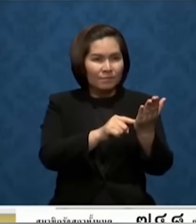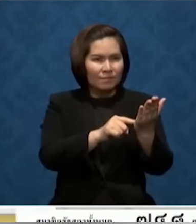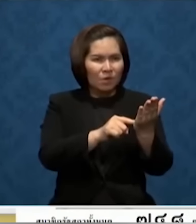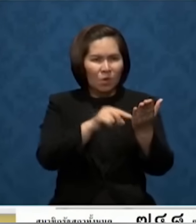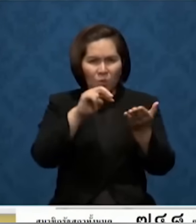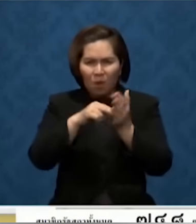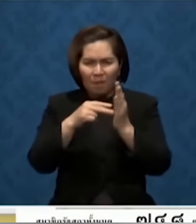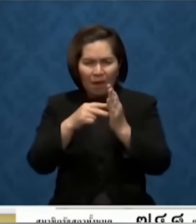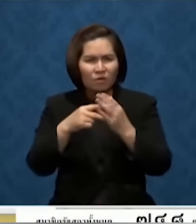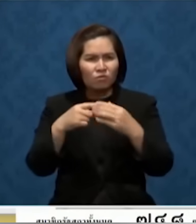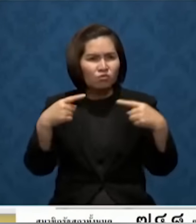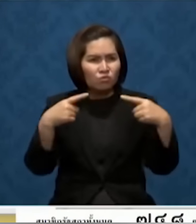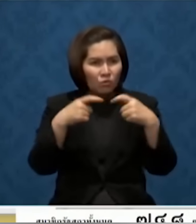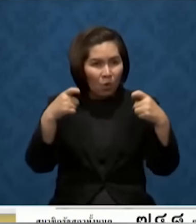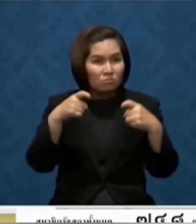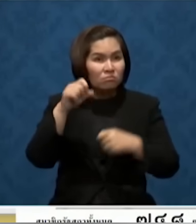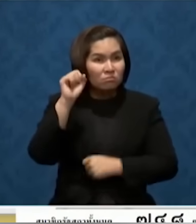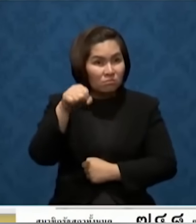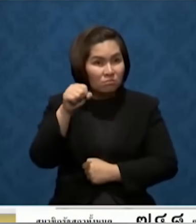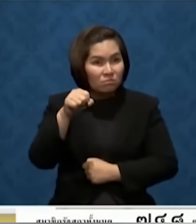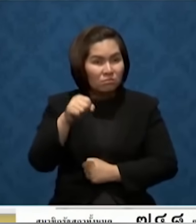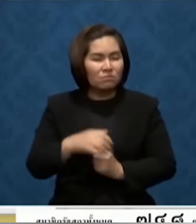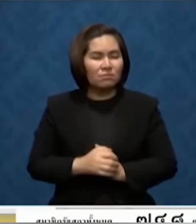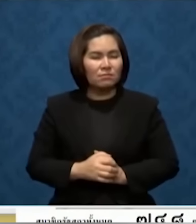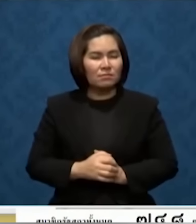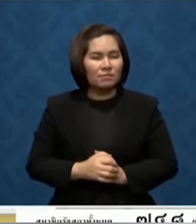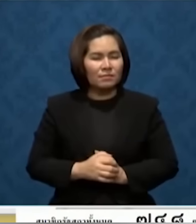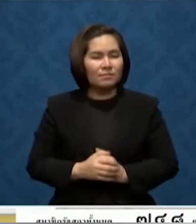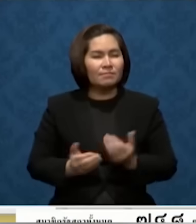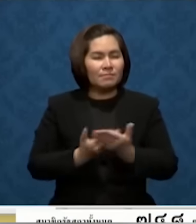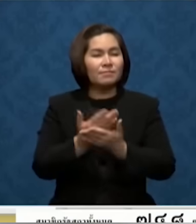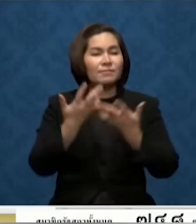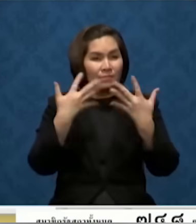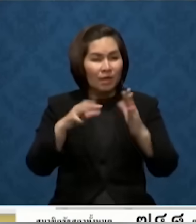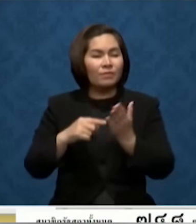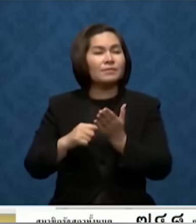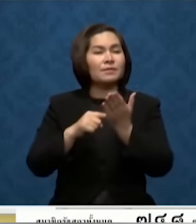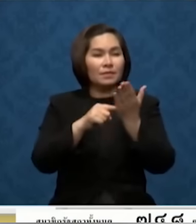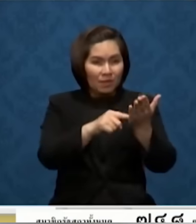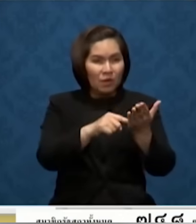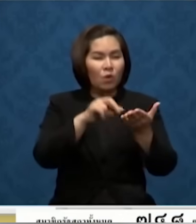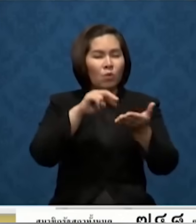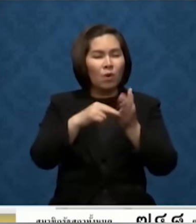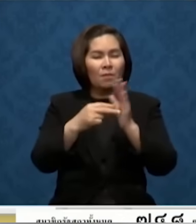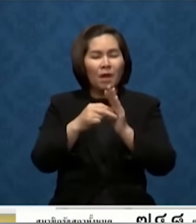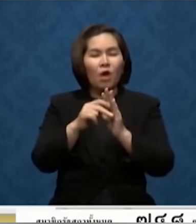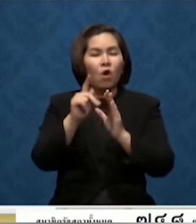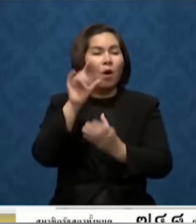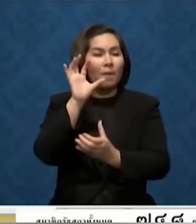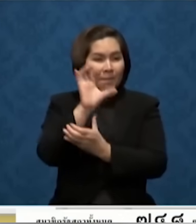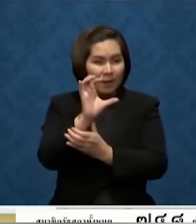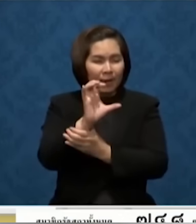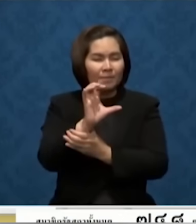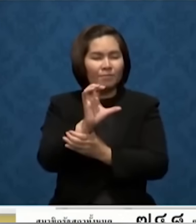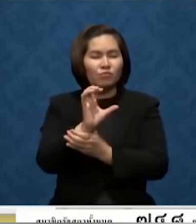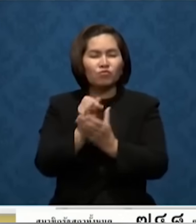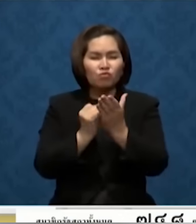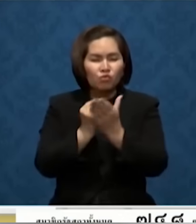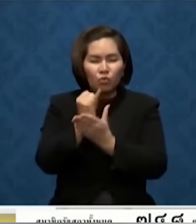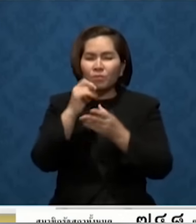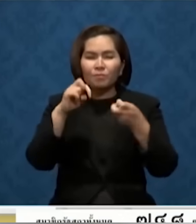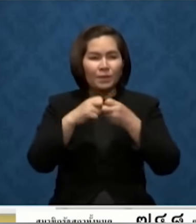นยัตติหรือไม่ท่านประธานก็ได้ใช้ดุลพินิจแล้วว่ายัตติที่ผมเสนอเนี่ยชอบด้วยข้อบังคับที่เราจะต้องพิจารณาต่อ